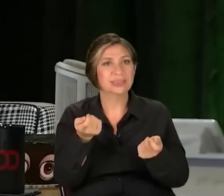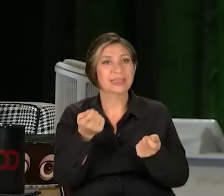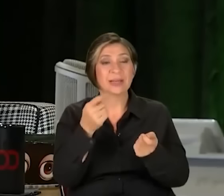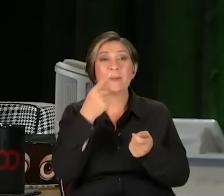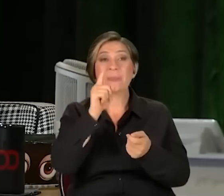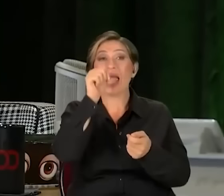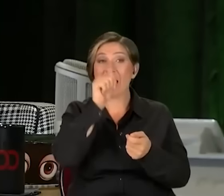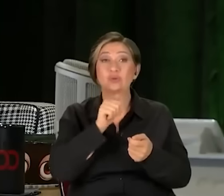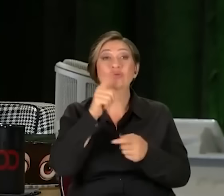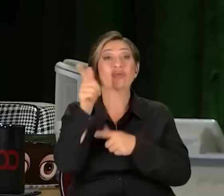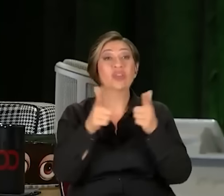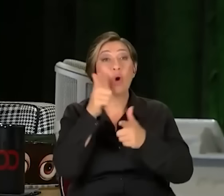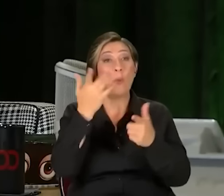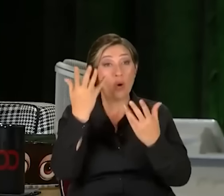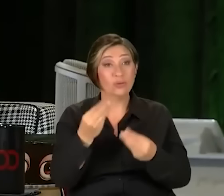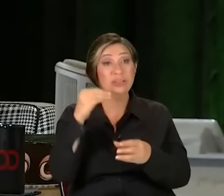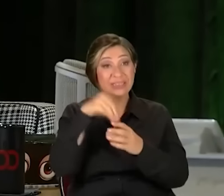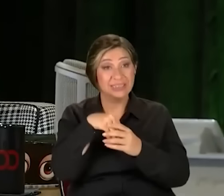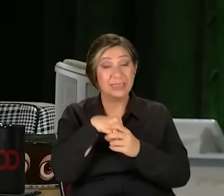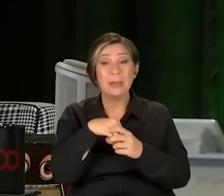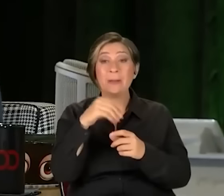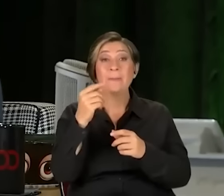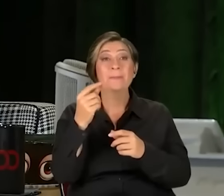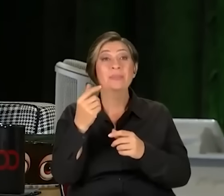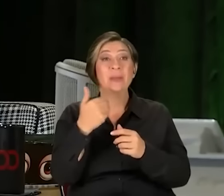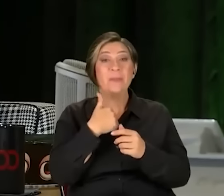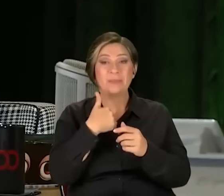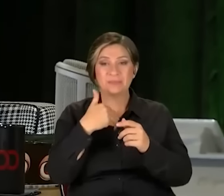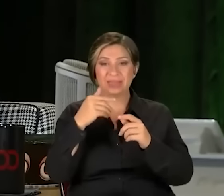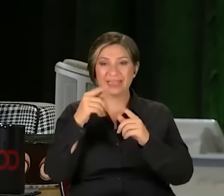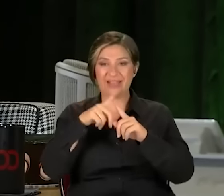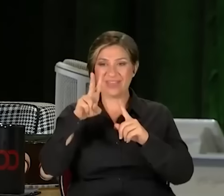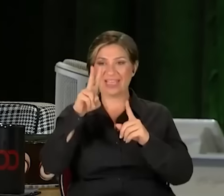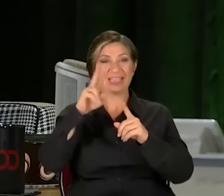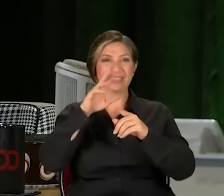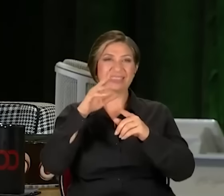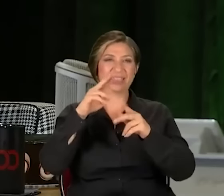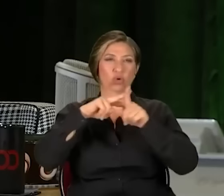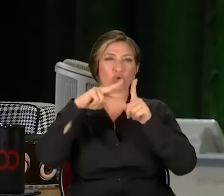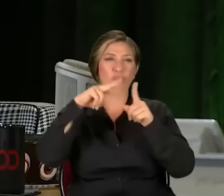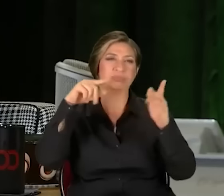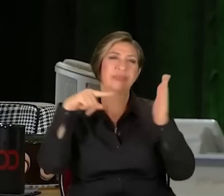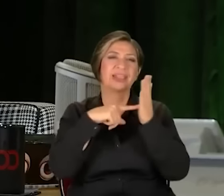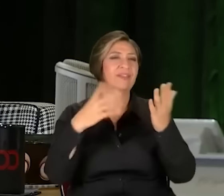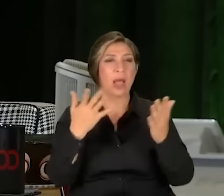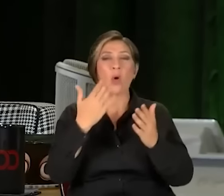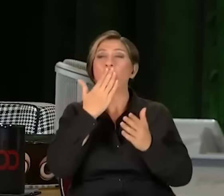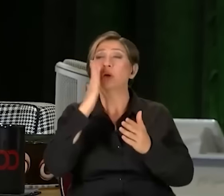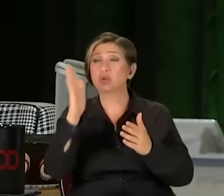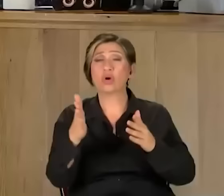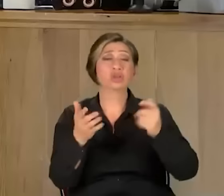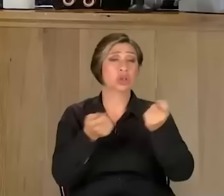Şimdi 1600 tane videom olduğu için hani ve bir şekilde benim kanaldaki amacım şu. Hani herkesin sonuçta insanlar okula